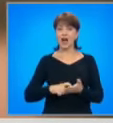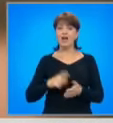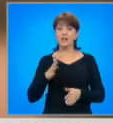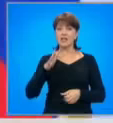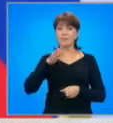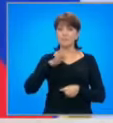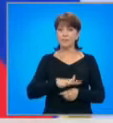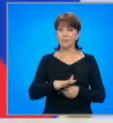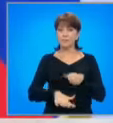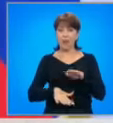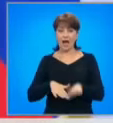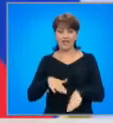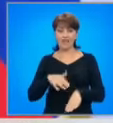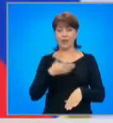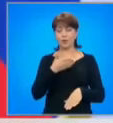международното право.